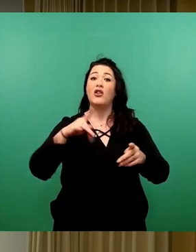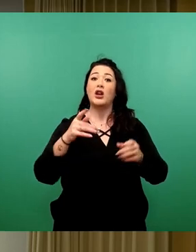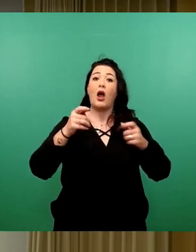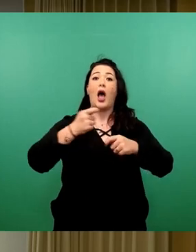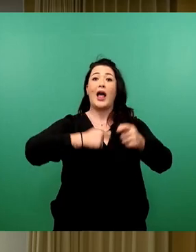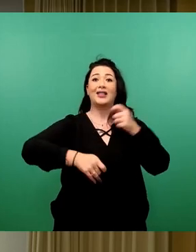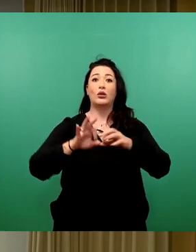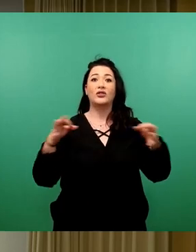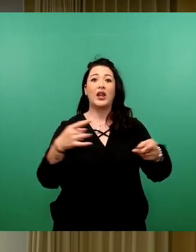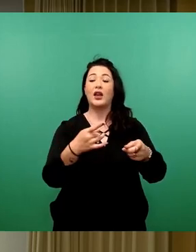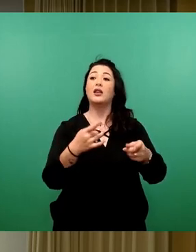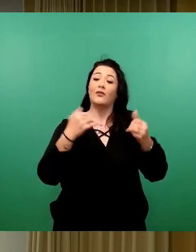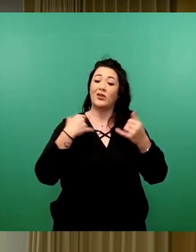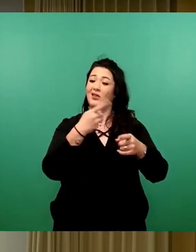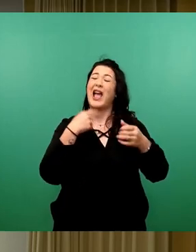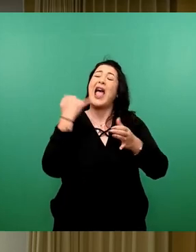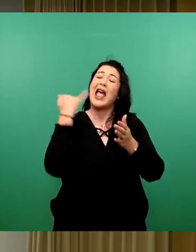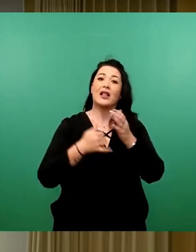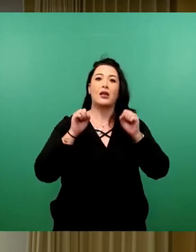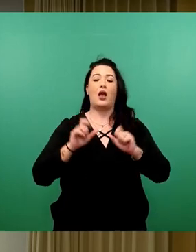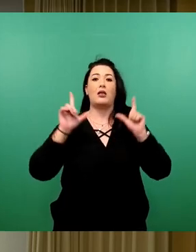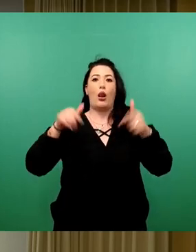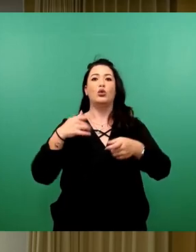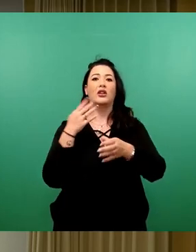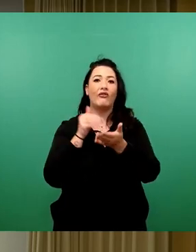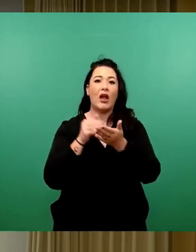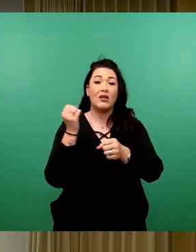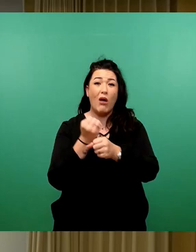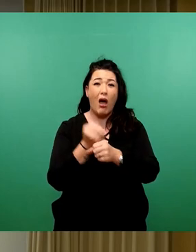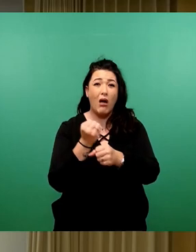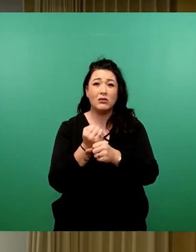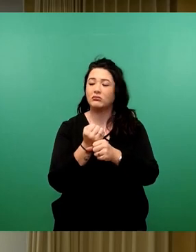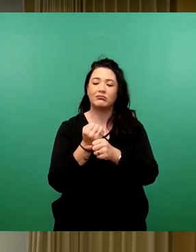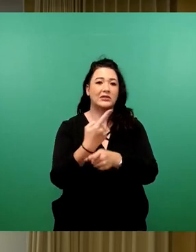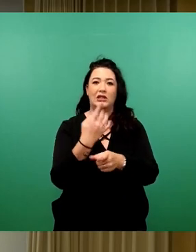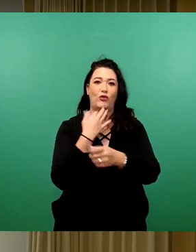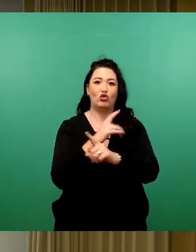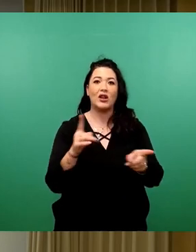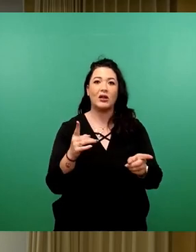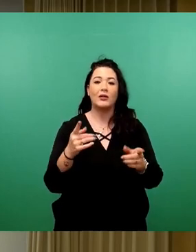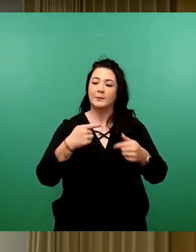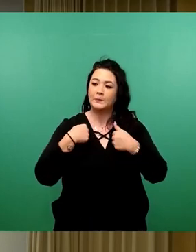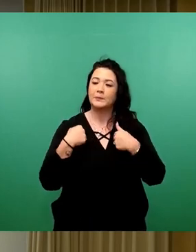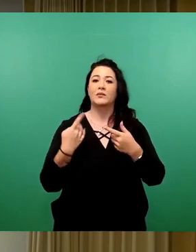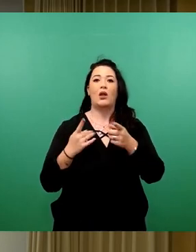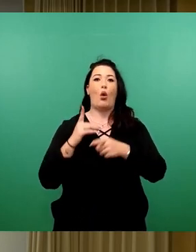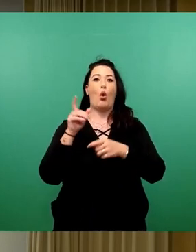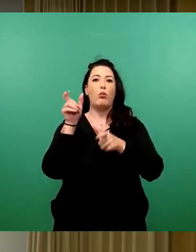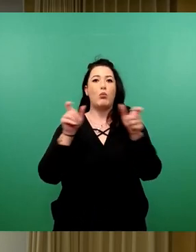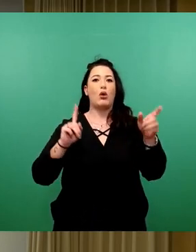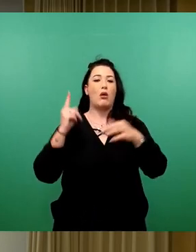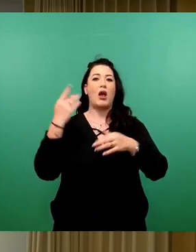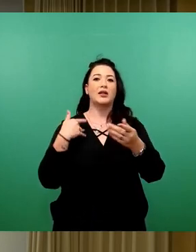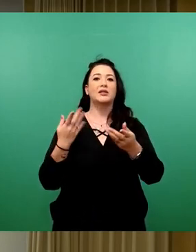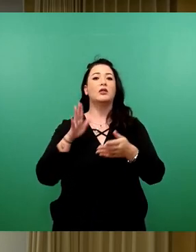wir loslegen können. Wir unterstützen den Vorschlag des Oberbürgermeisters. Es gab nicht ein